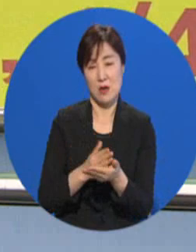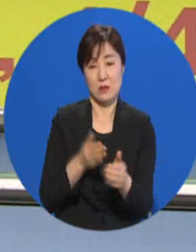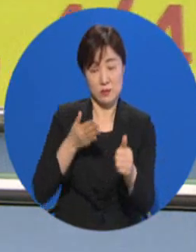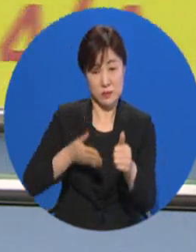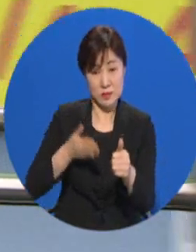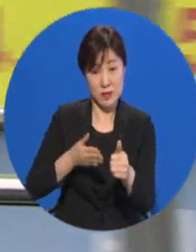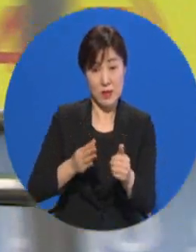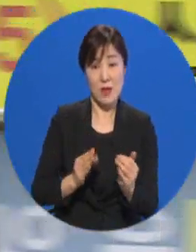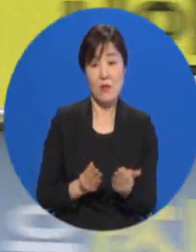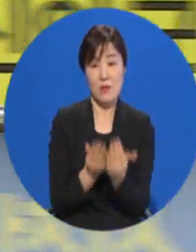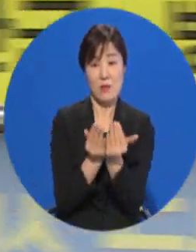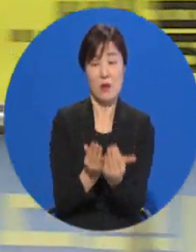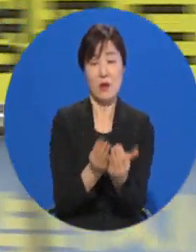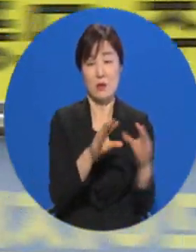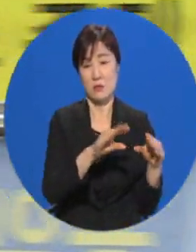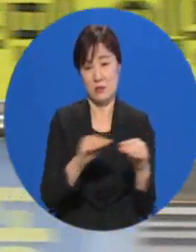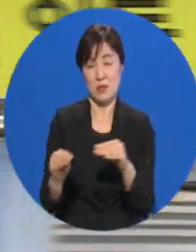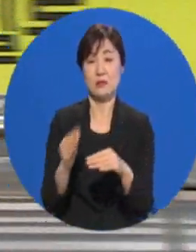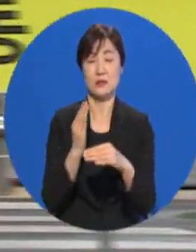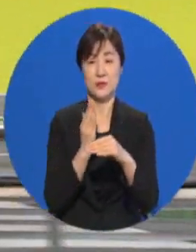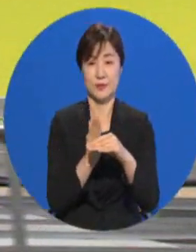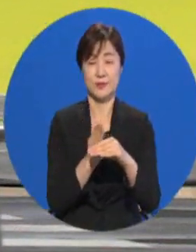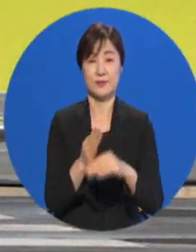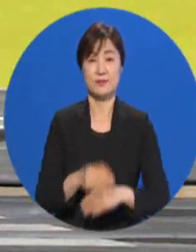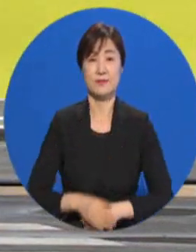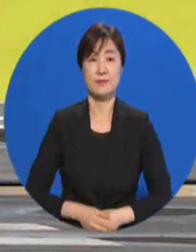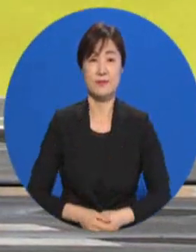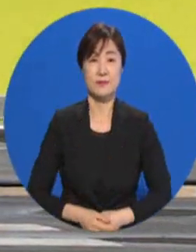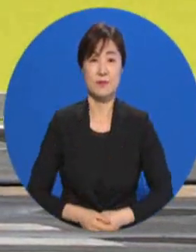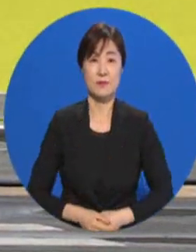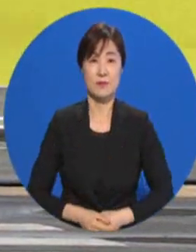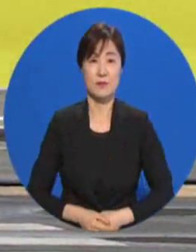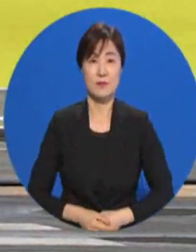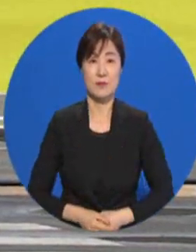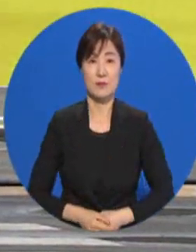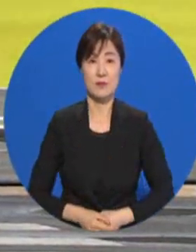백길까지 통제하는 상황이 벌어지고 있습니다. MBC 뉴스 김양훈입니다.